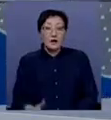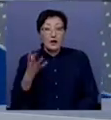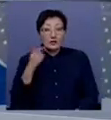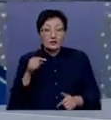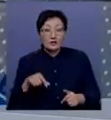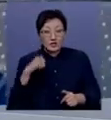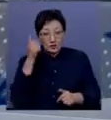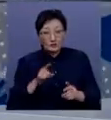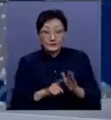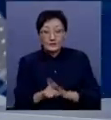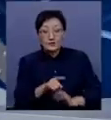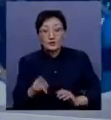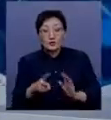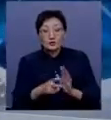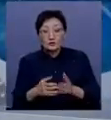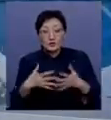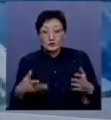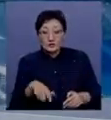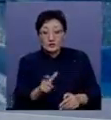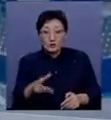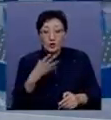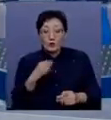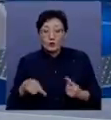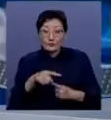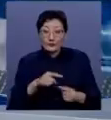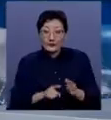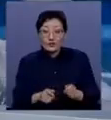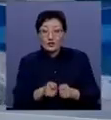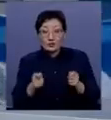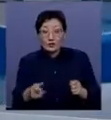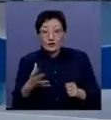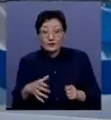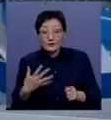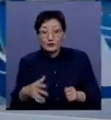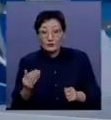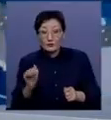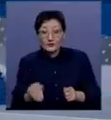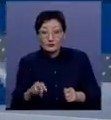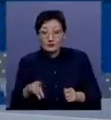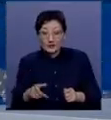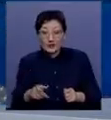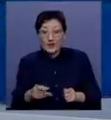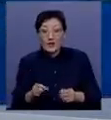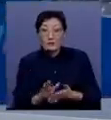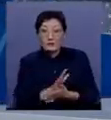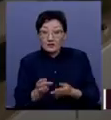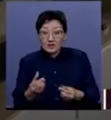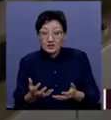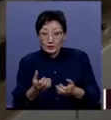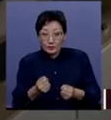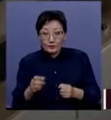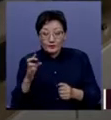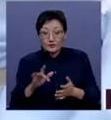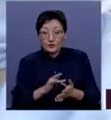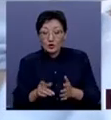Алматыда жыл басынан бері 700-ден астам адам өз кәсібін ашу үшін 555 мың тенге көлемінде грант алған. Оған